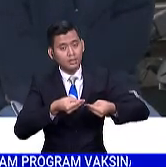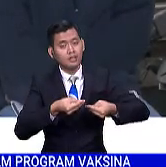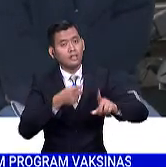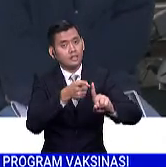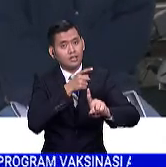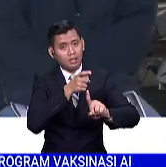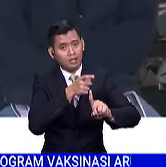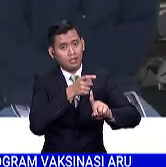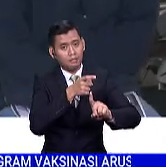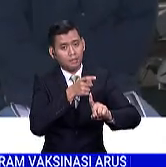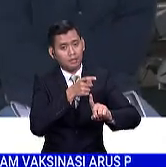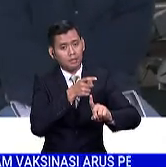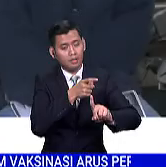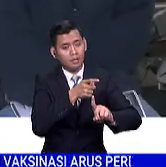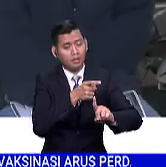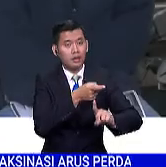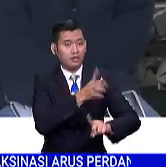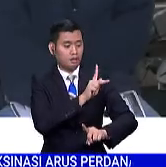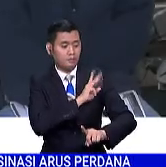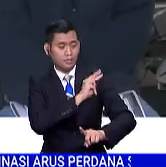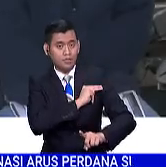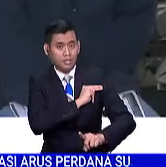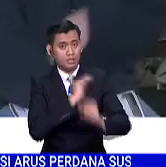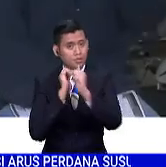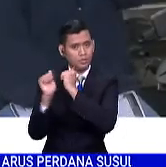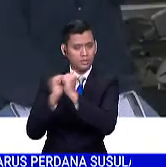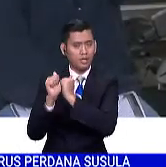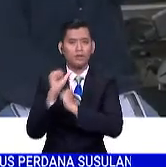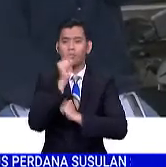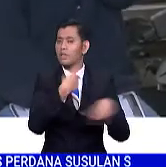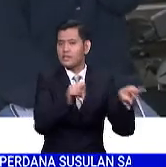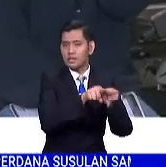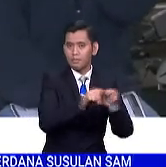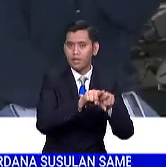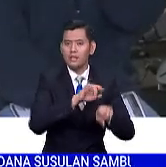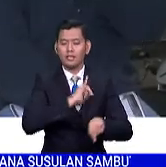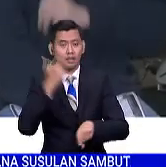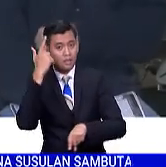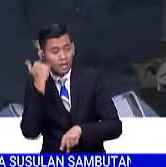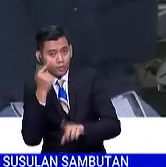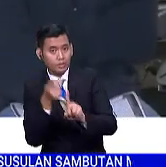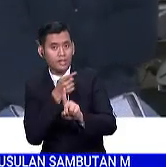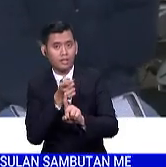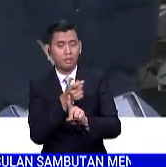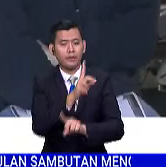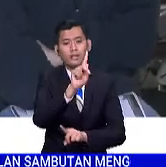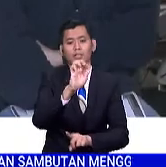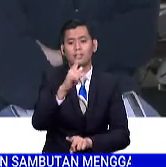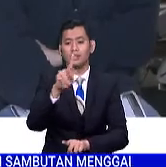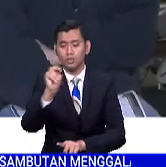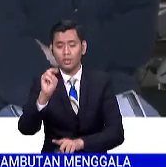disyorkan dengan daripada KBS tak sama dengan apa yang saya dapat tahu daripada Tekun